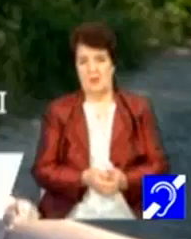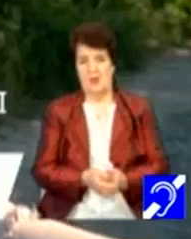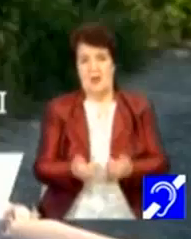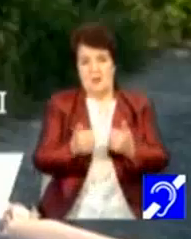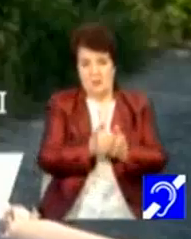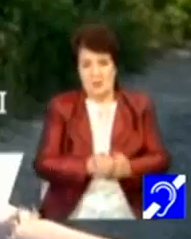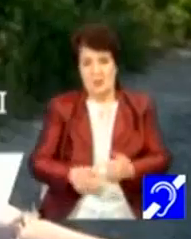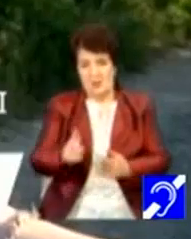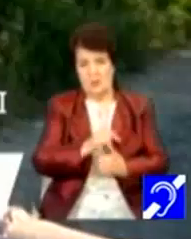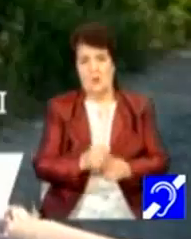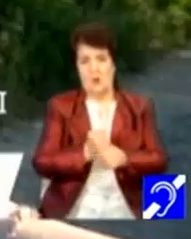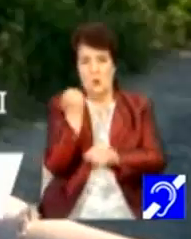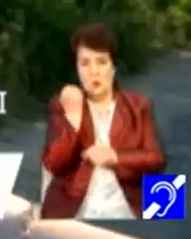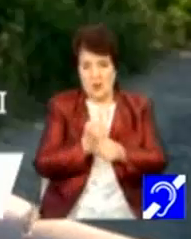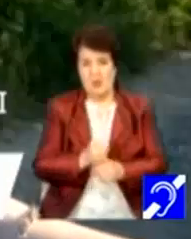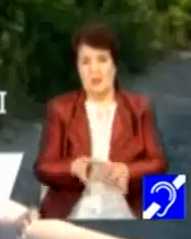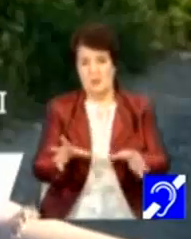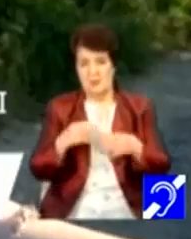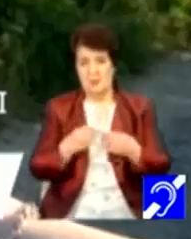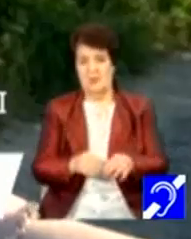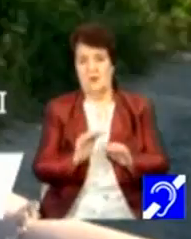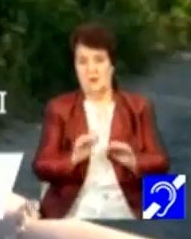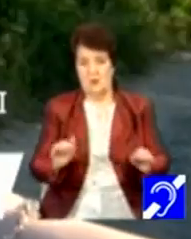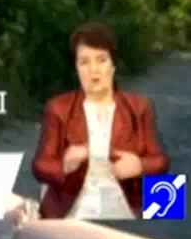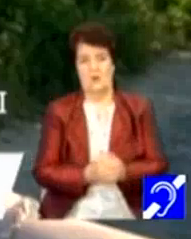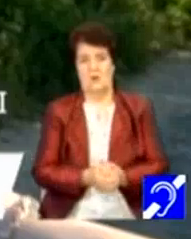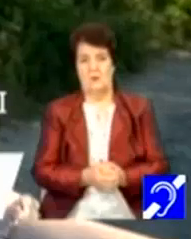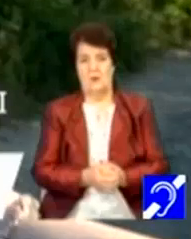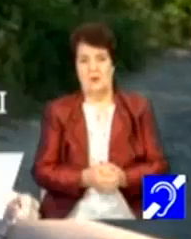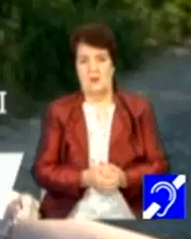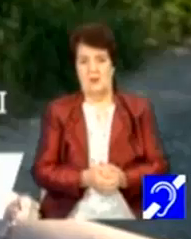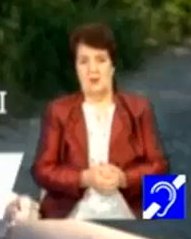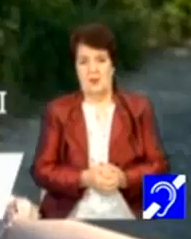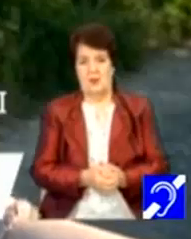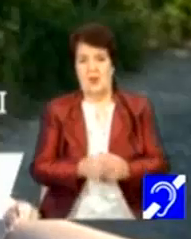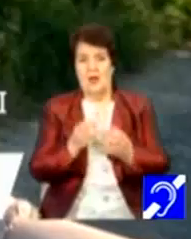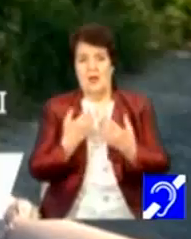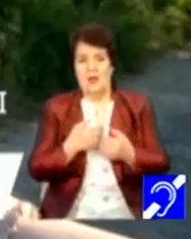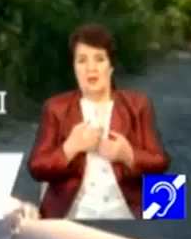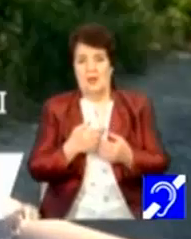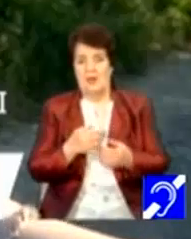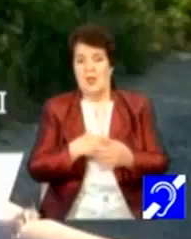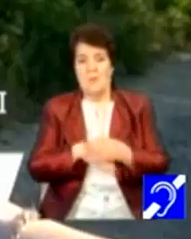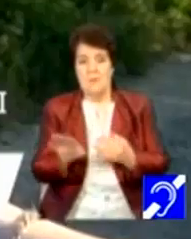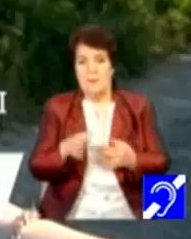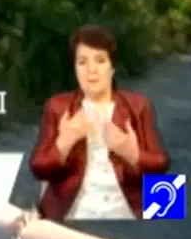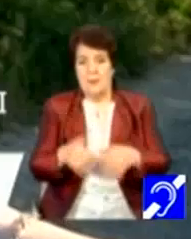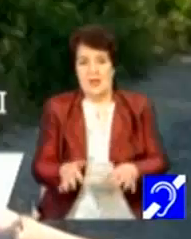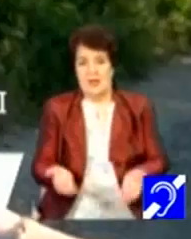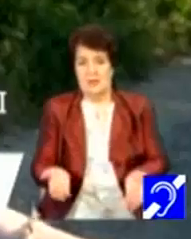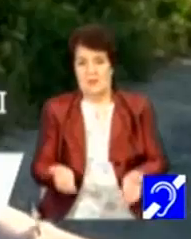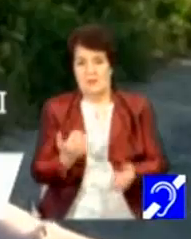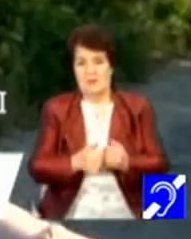Шед лынга ной, лукряза ища, лын коптилар сколько. И веден тата заулика. Да шо ще,